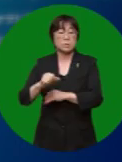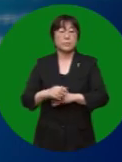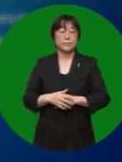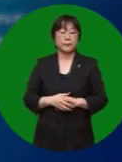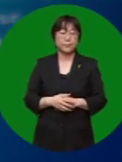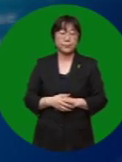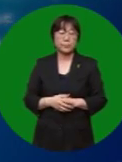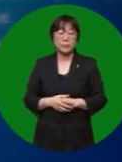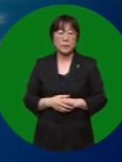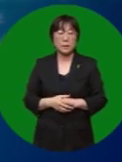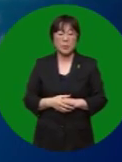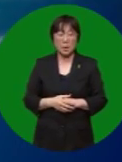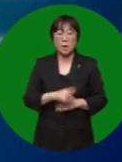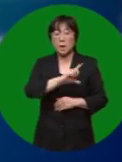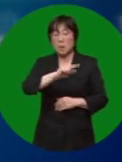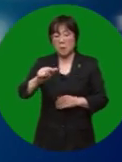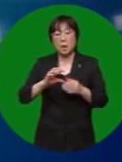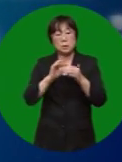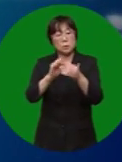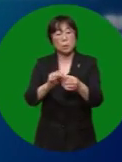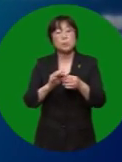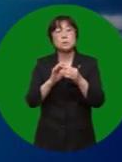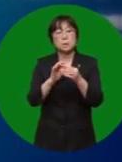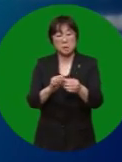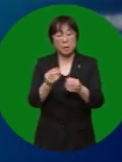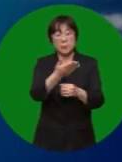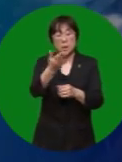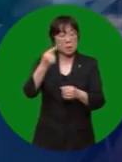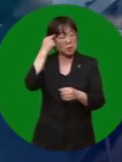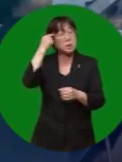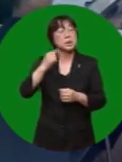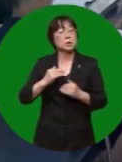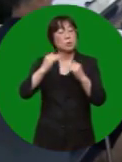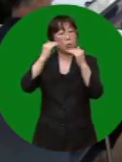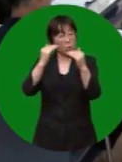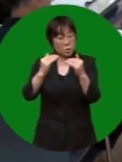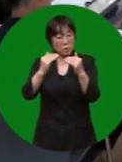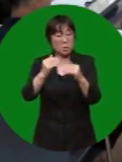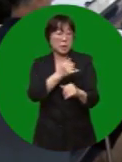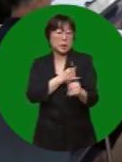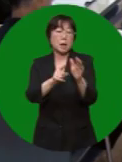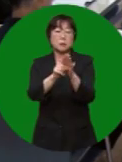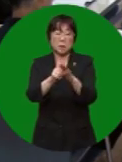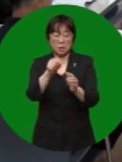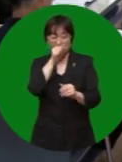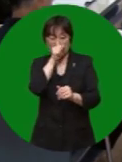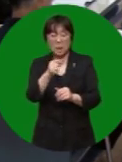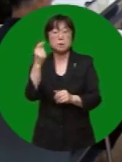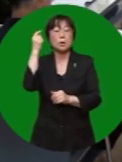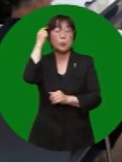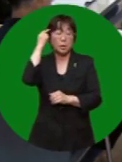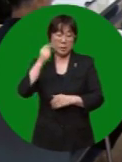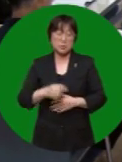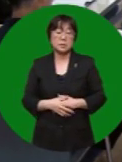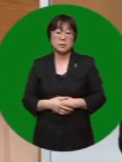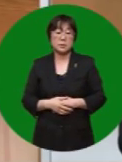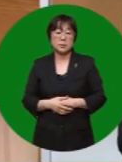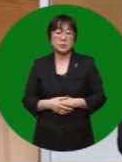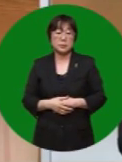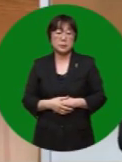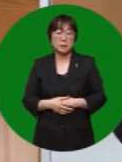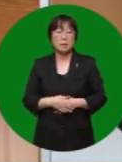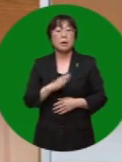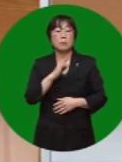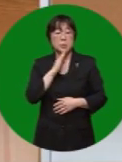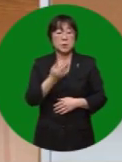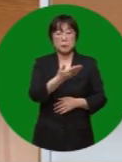ていただくとかっていうような活動を通して、皆さんの意識の向上というのに役立てればいいんではないかというふうに思います。 ま